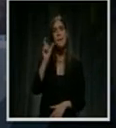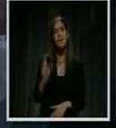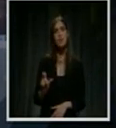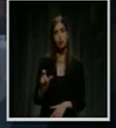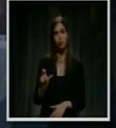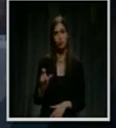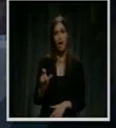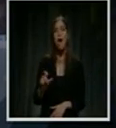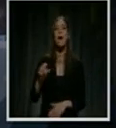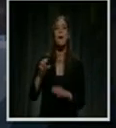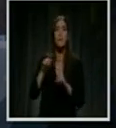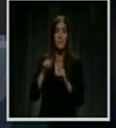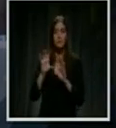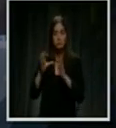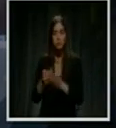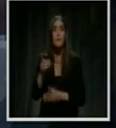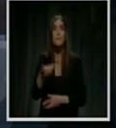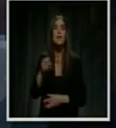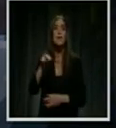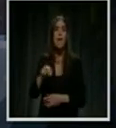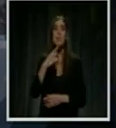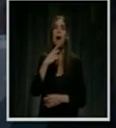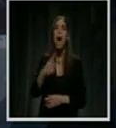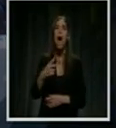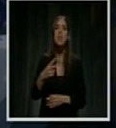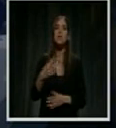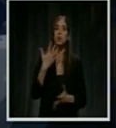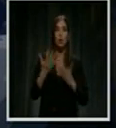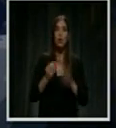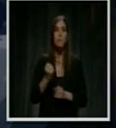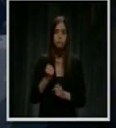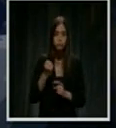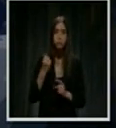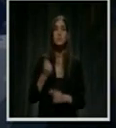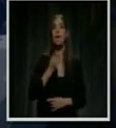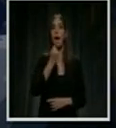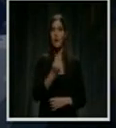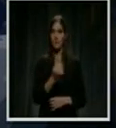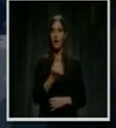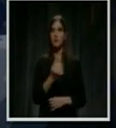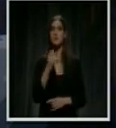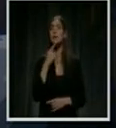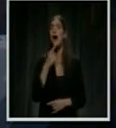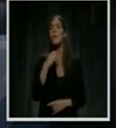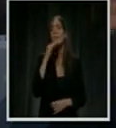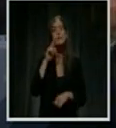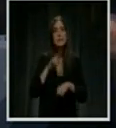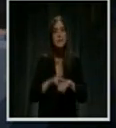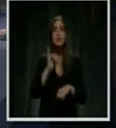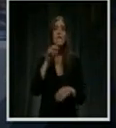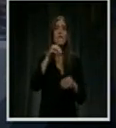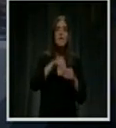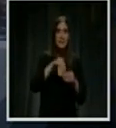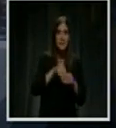ġab sentenza b'saħħitha fejn ma sarx u ma setax isir investiment pencil development biex